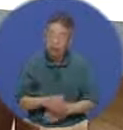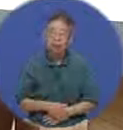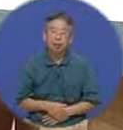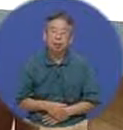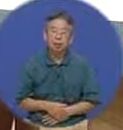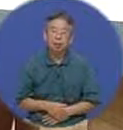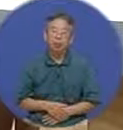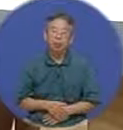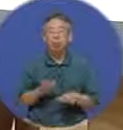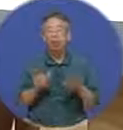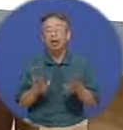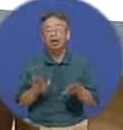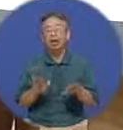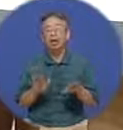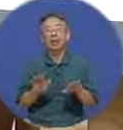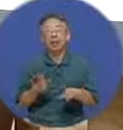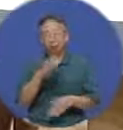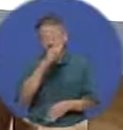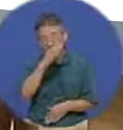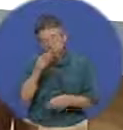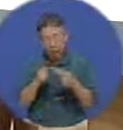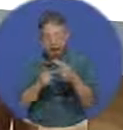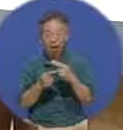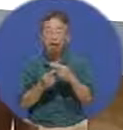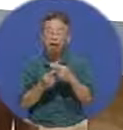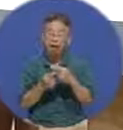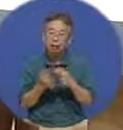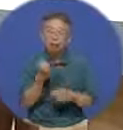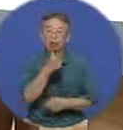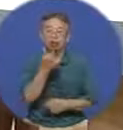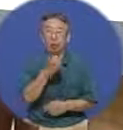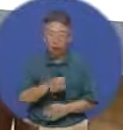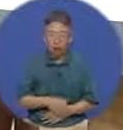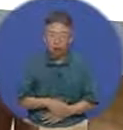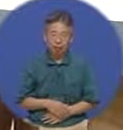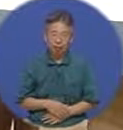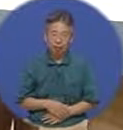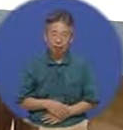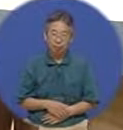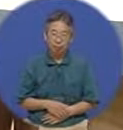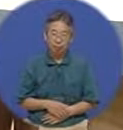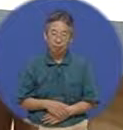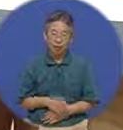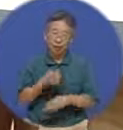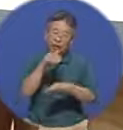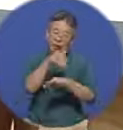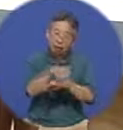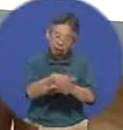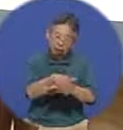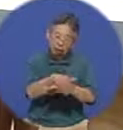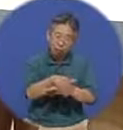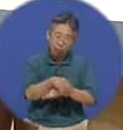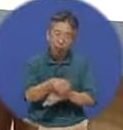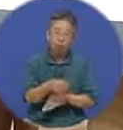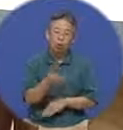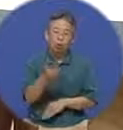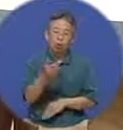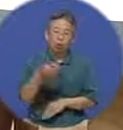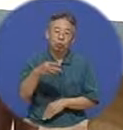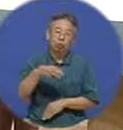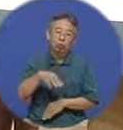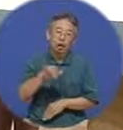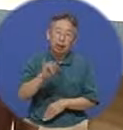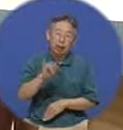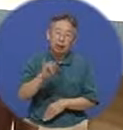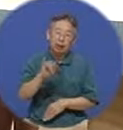では、今日はですね素敵なおはがきを紹介してください。お願いします。 こちら那智勝浦町の熊井さんからいただきました、はい、あり